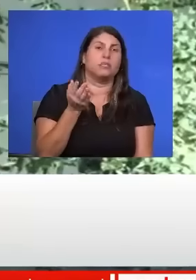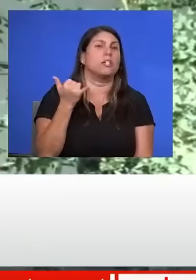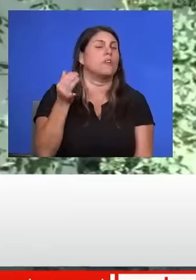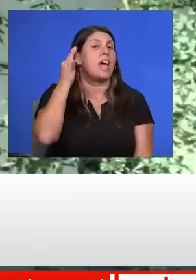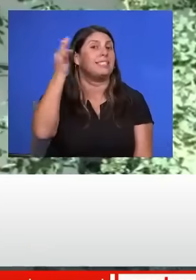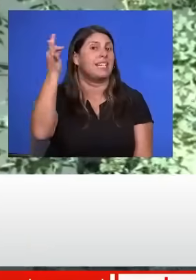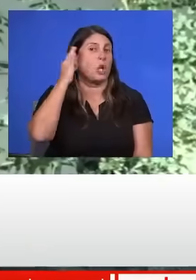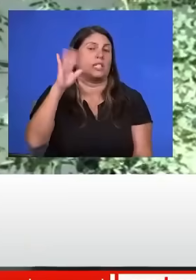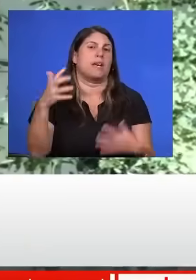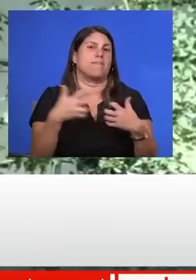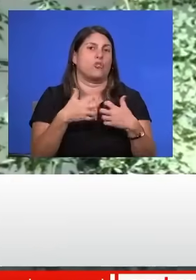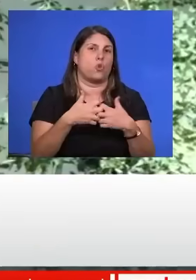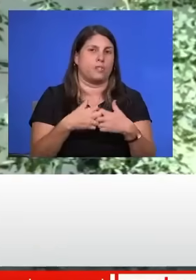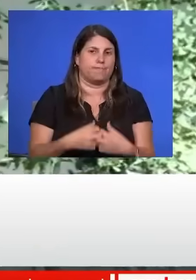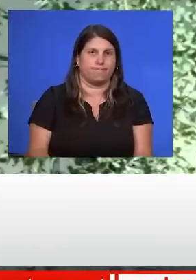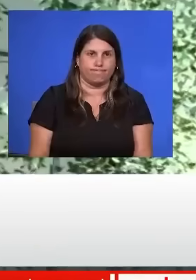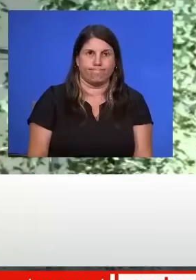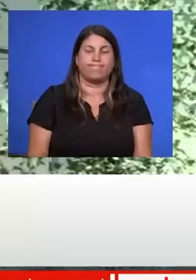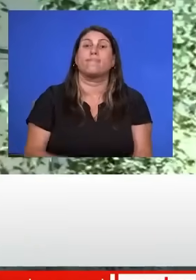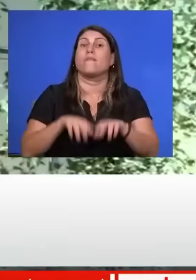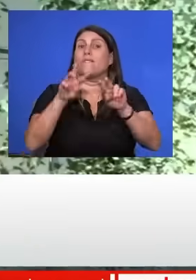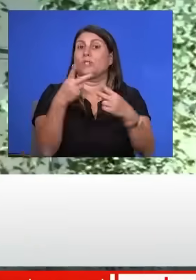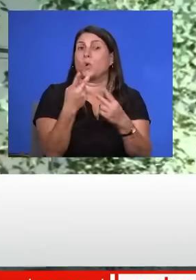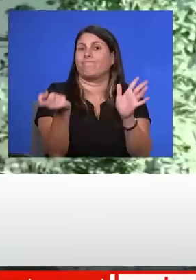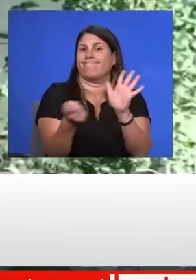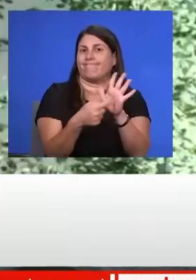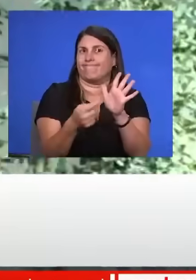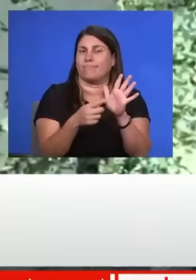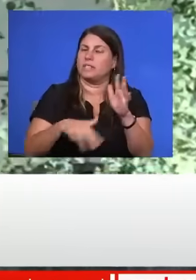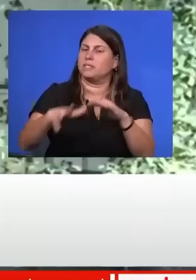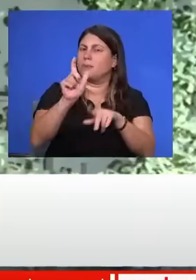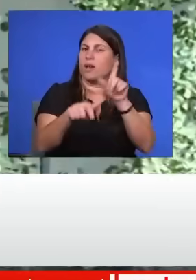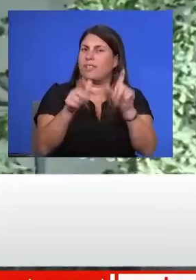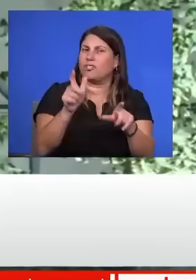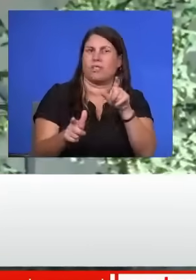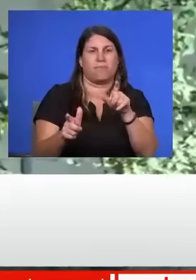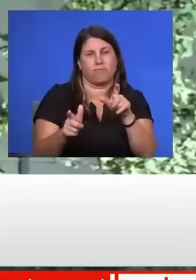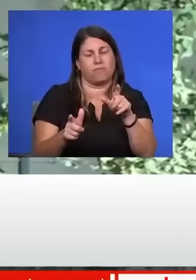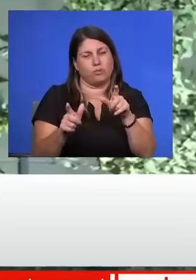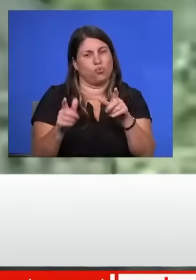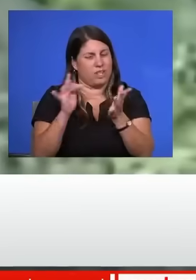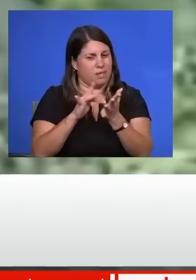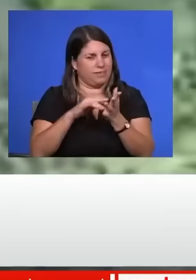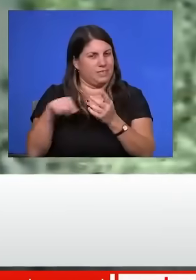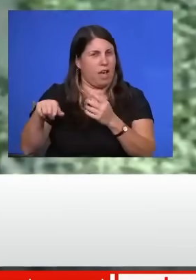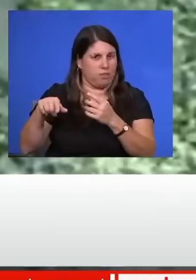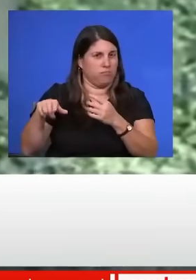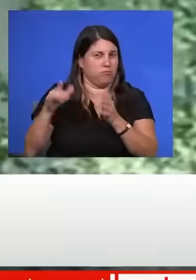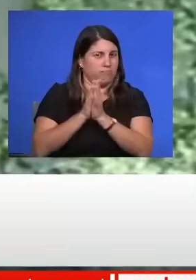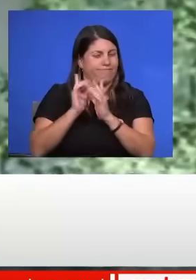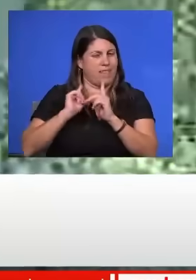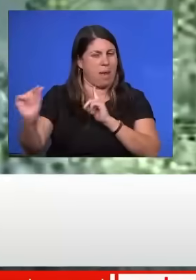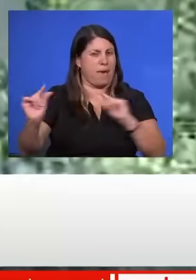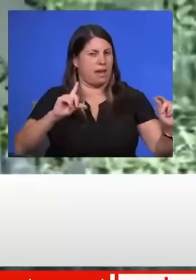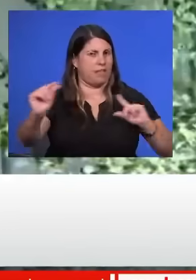באשדוד. ושוב, הקריאה לציבור האנשים הרב שמקיף אותך שם, לחזור הביתה, להתרחק